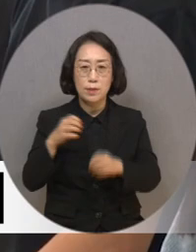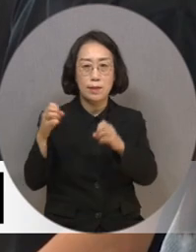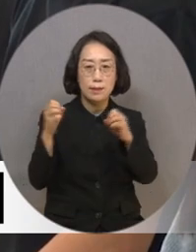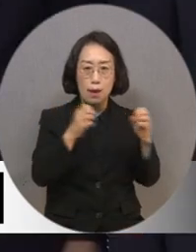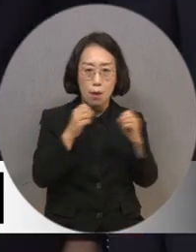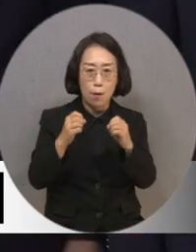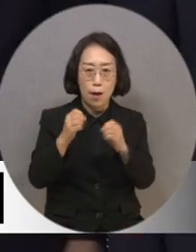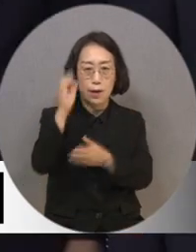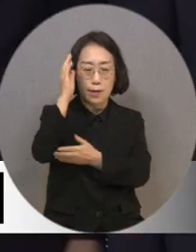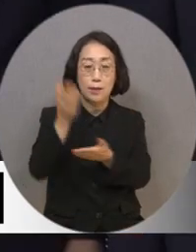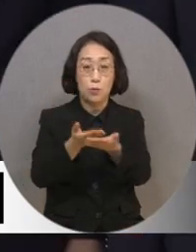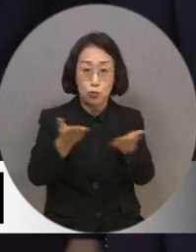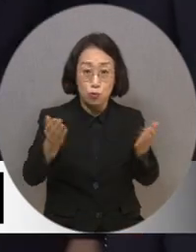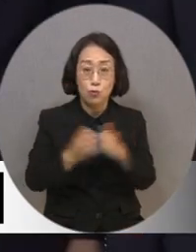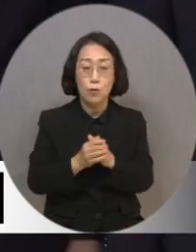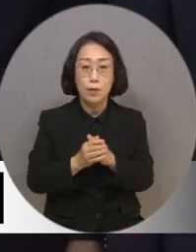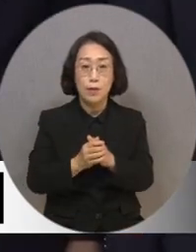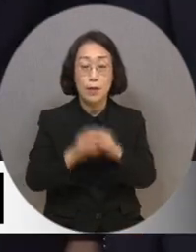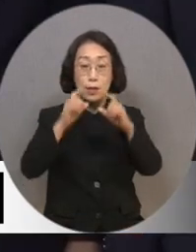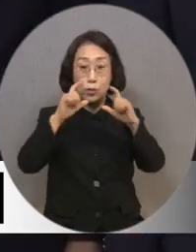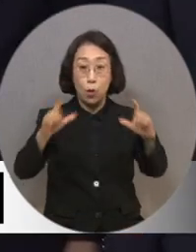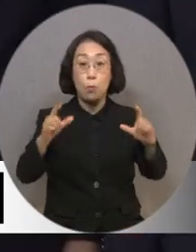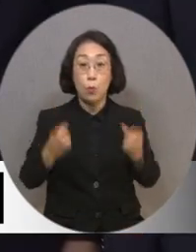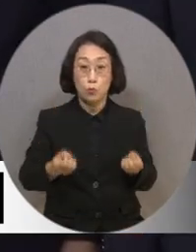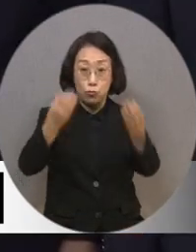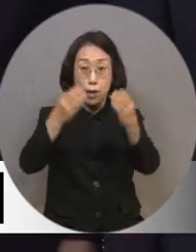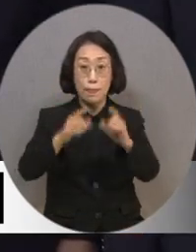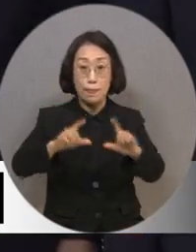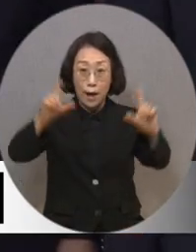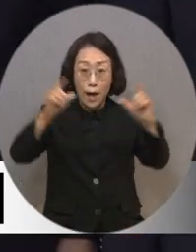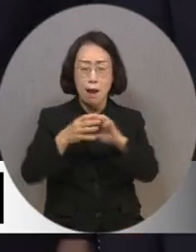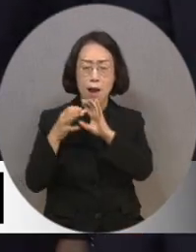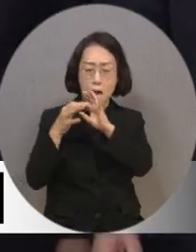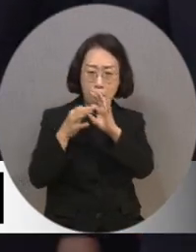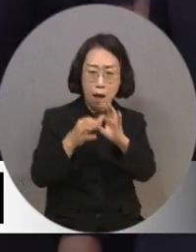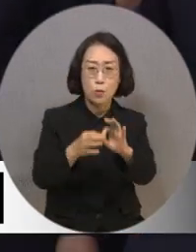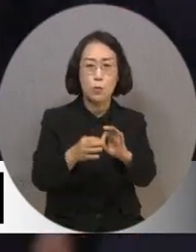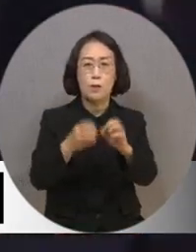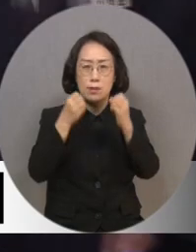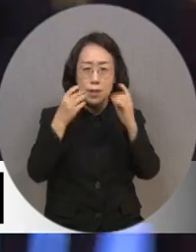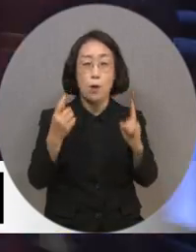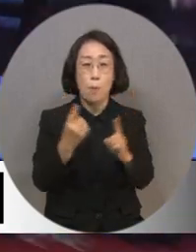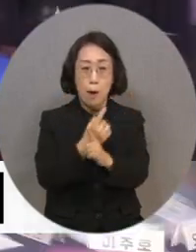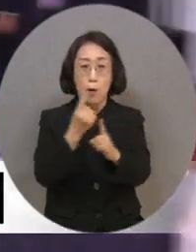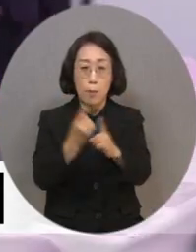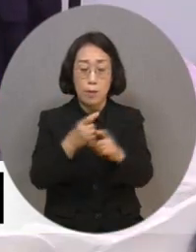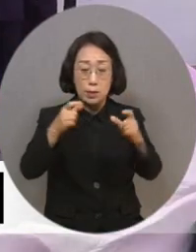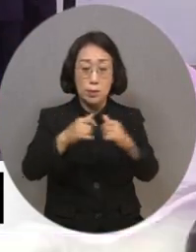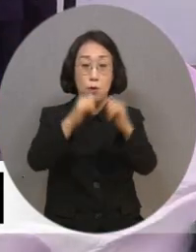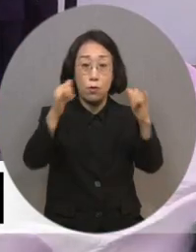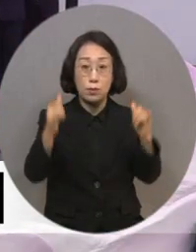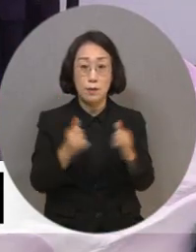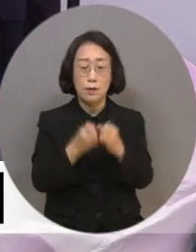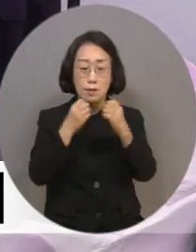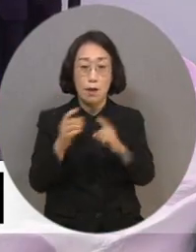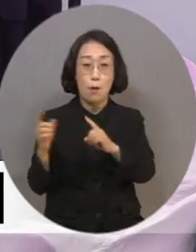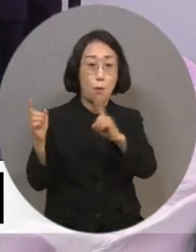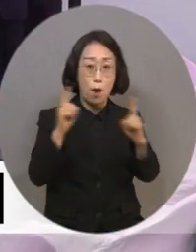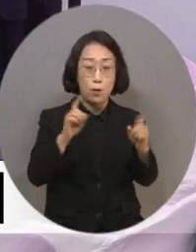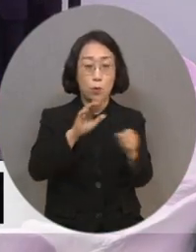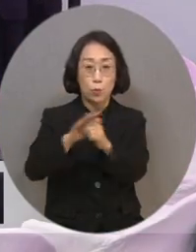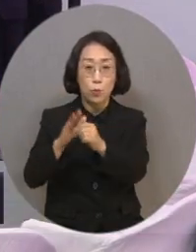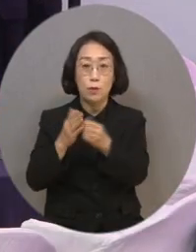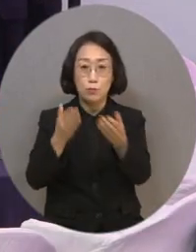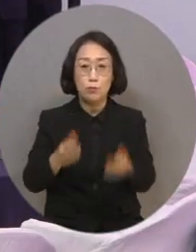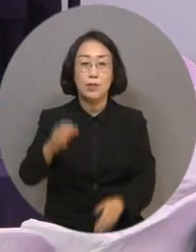나눴습니다. 이번 비전 선포식이 지속 가능한 혁신을 통해 지역사회에 새로운 활력을 불어넣는 계기가